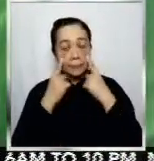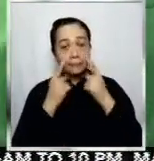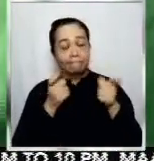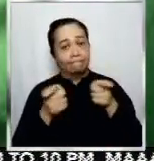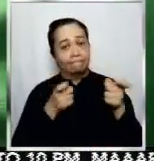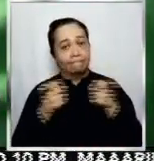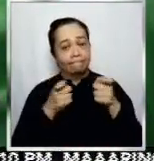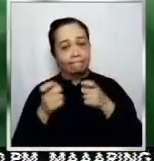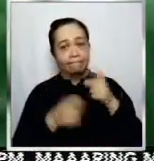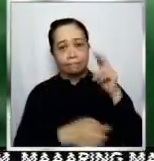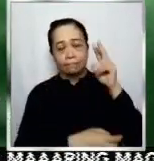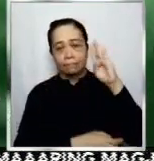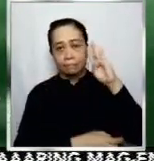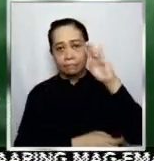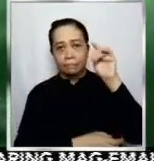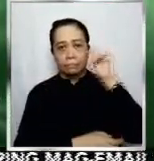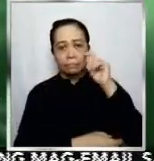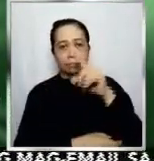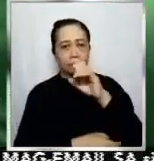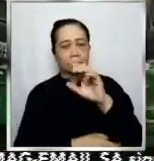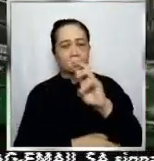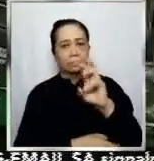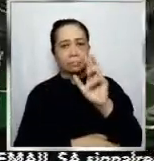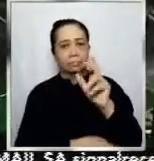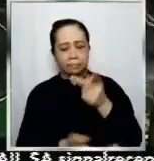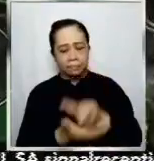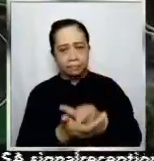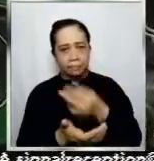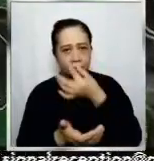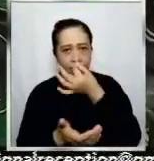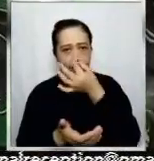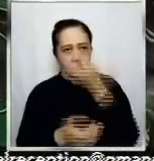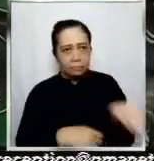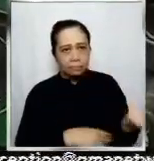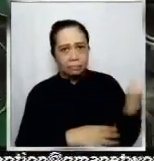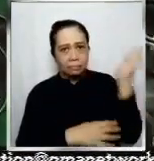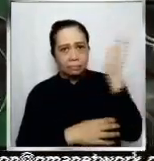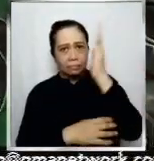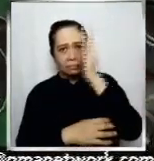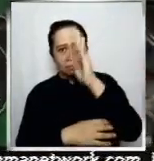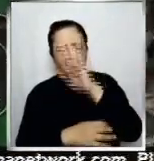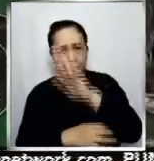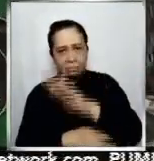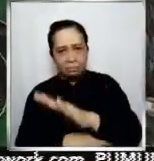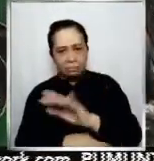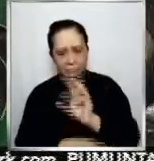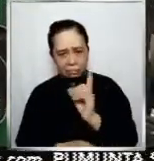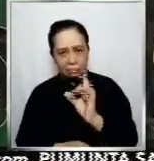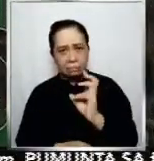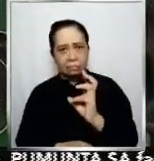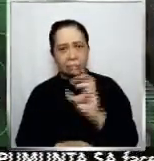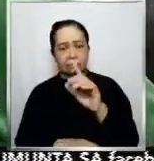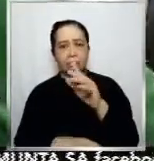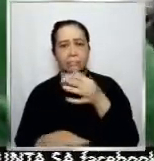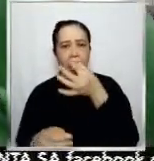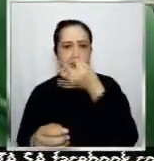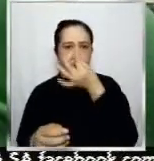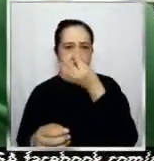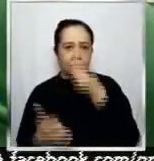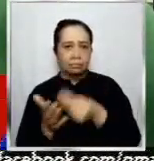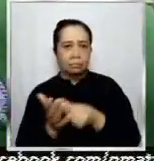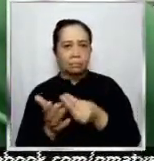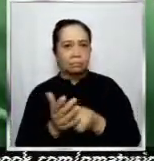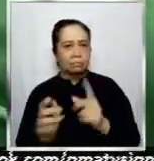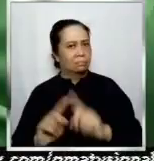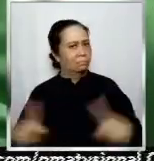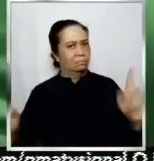alas 8 na umaga hanggang alauna ng hapon. Malayo yan sa dating kita niya na 700 pesos kada araw. Kanina po,